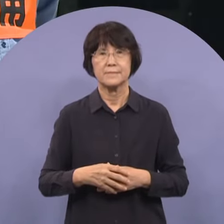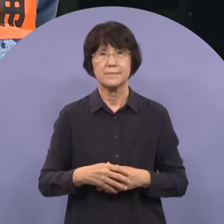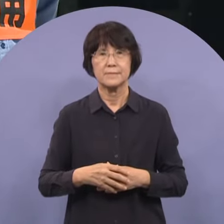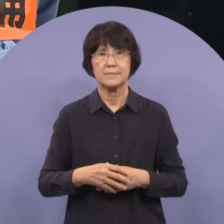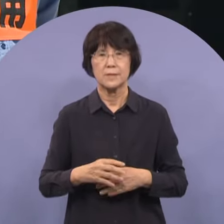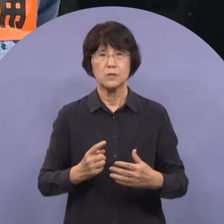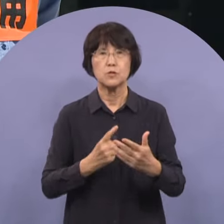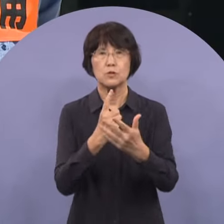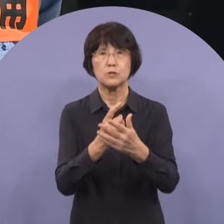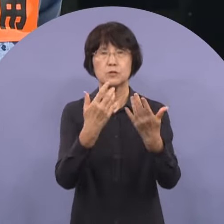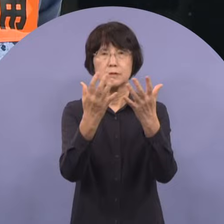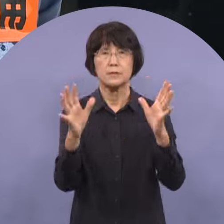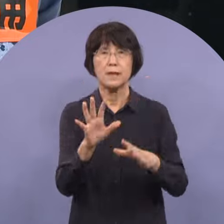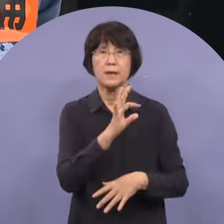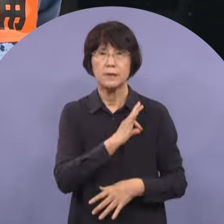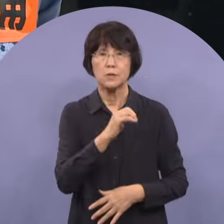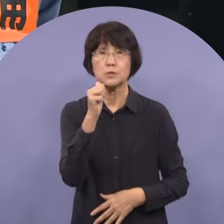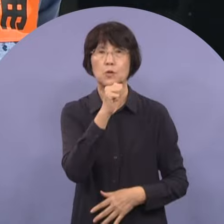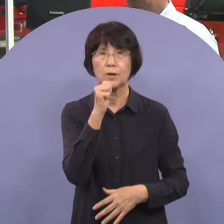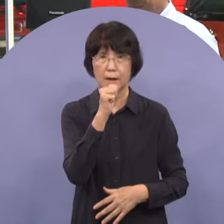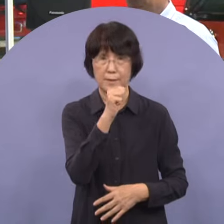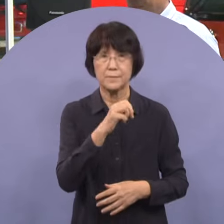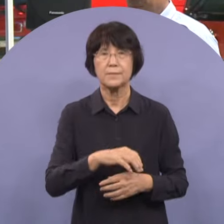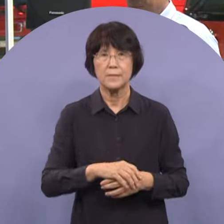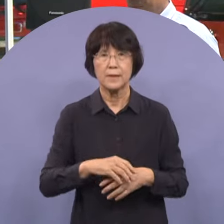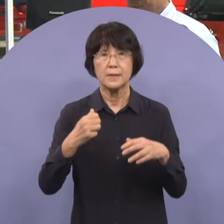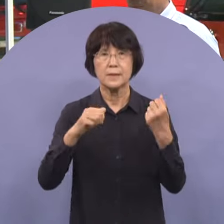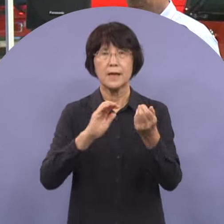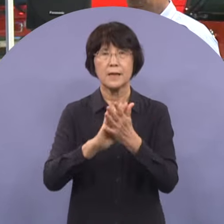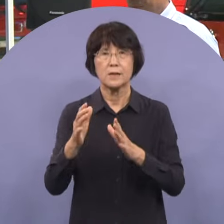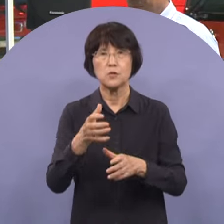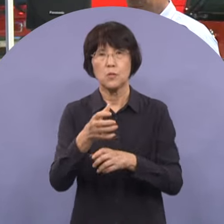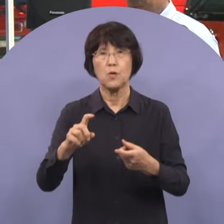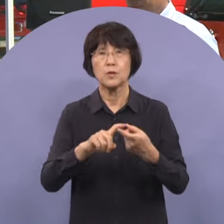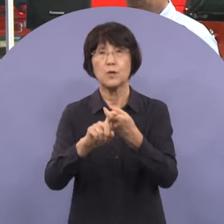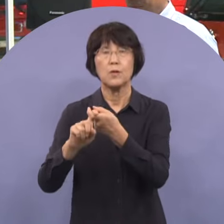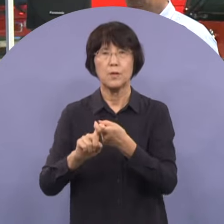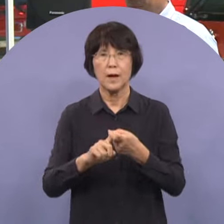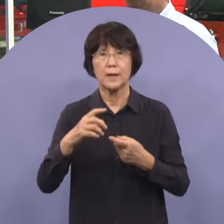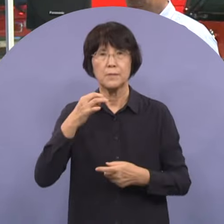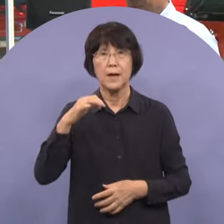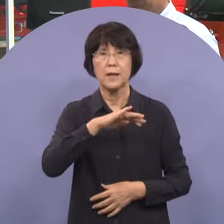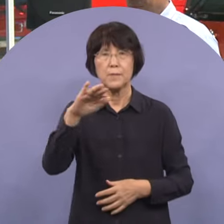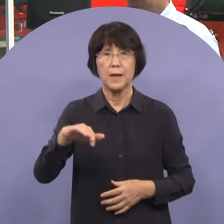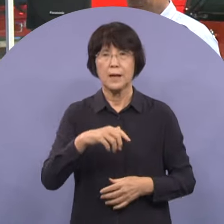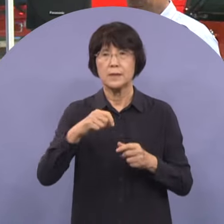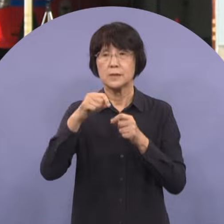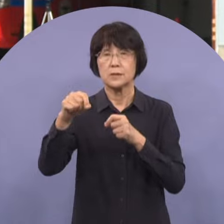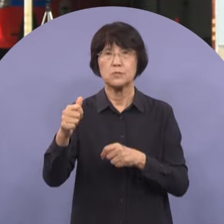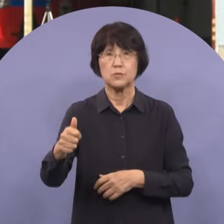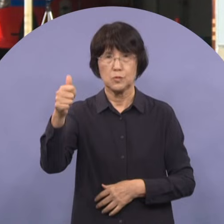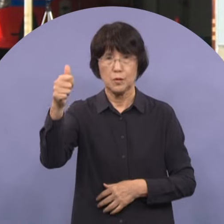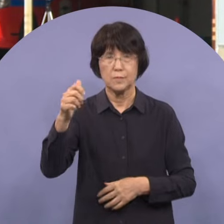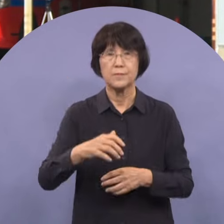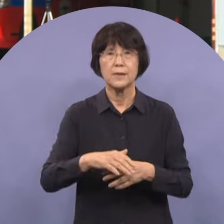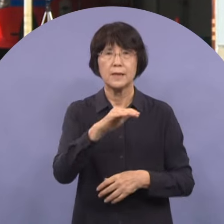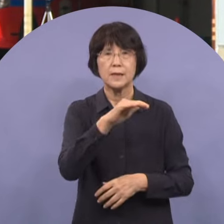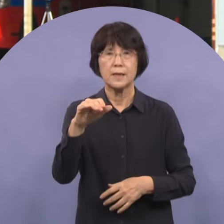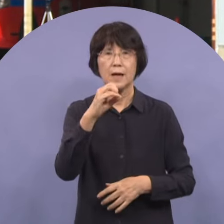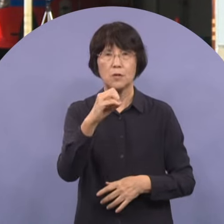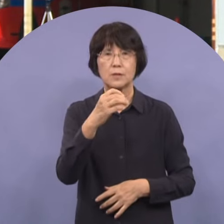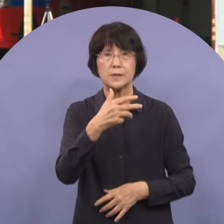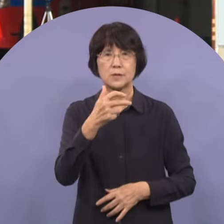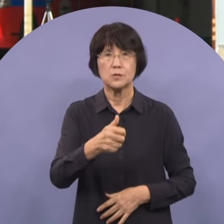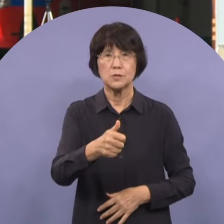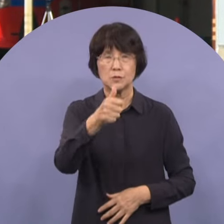出場する団員の紹介や滋賀県消防協会米原支部長や平尾市長らによる激励